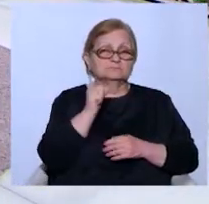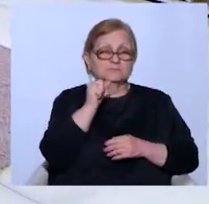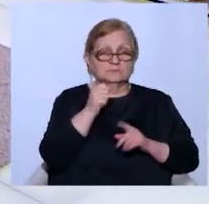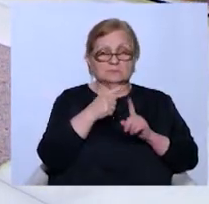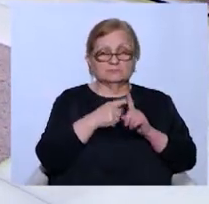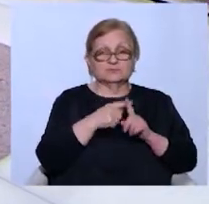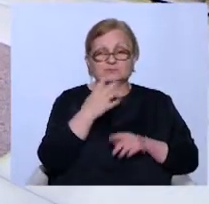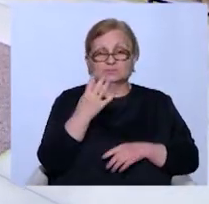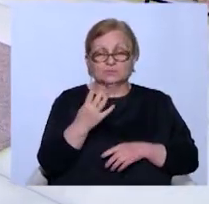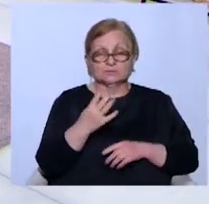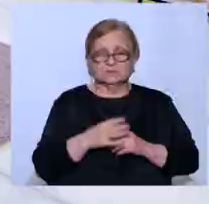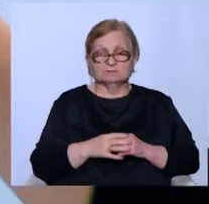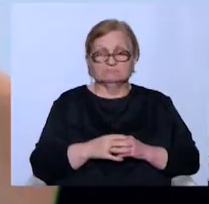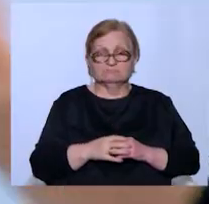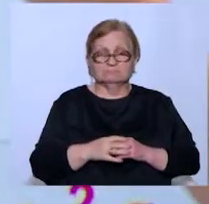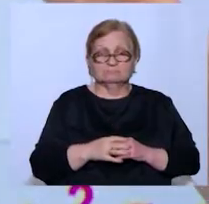პლუს 4